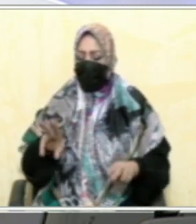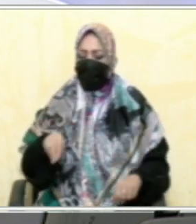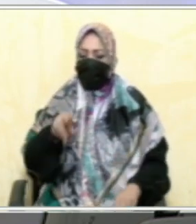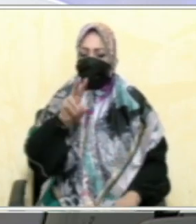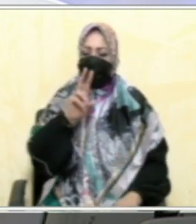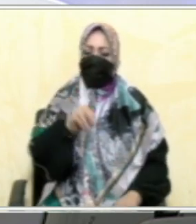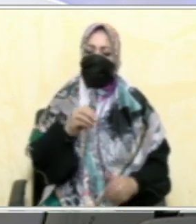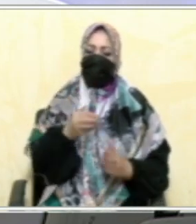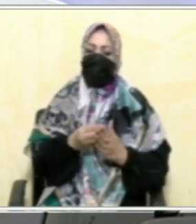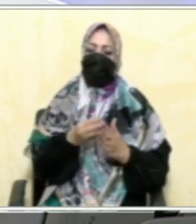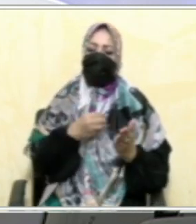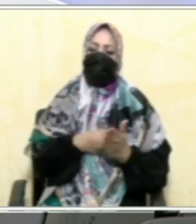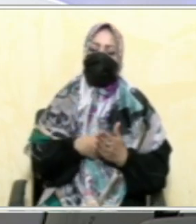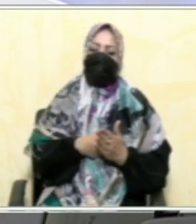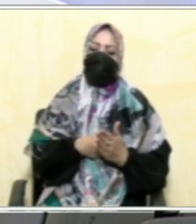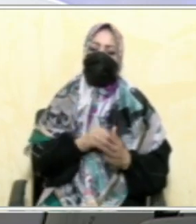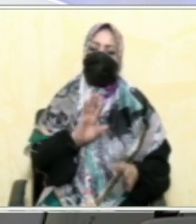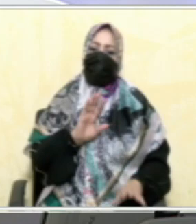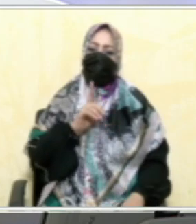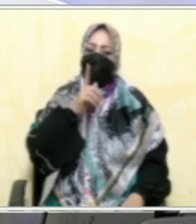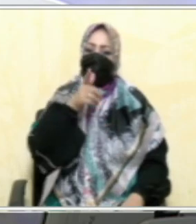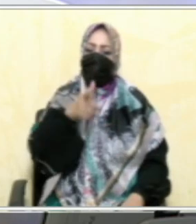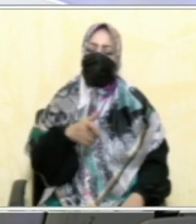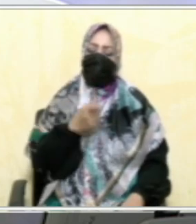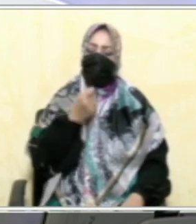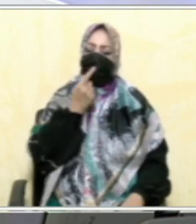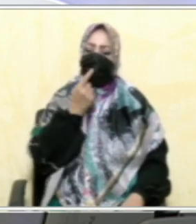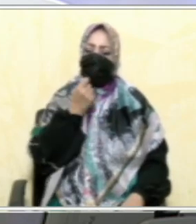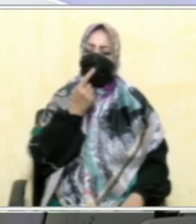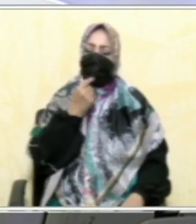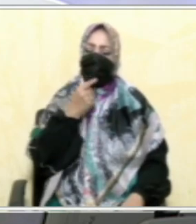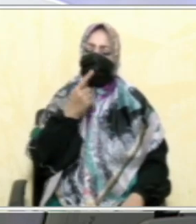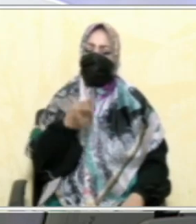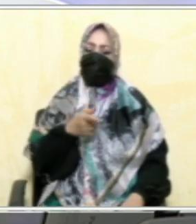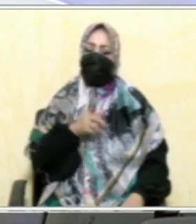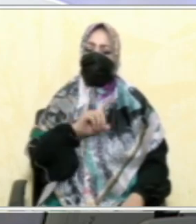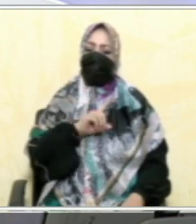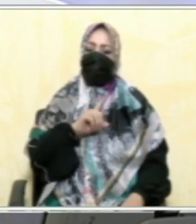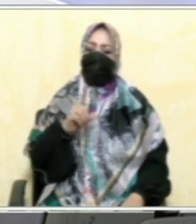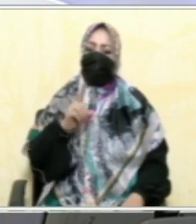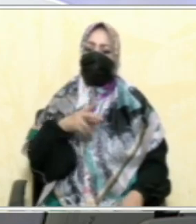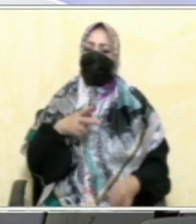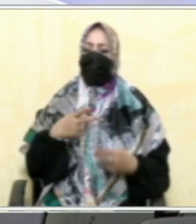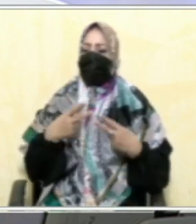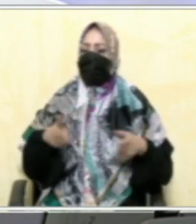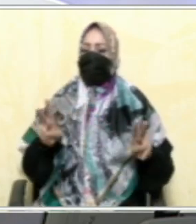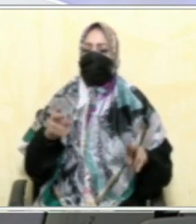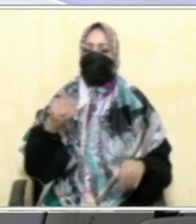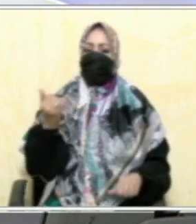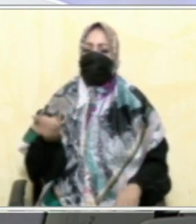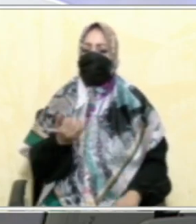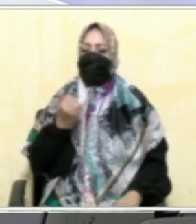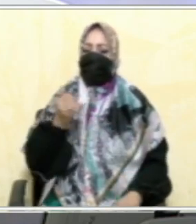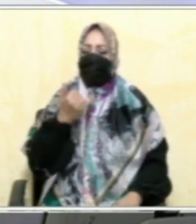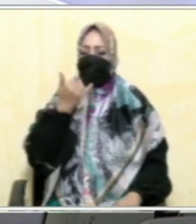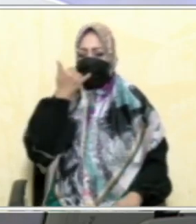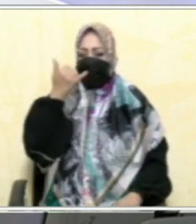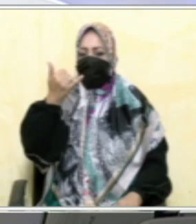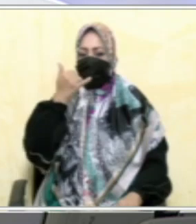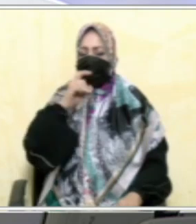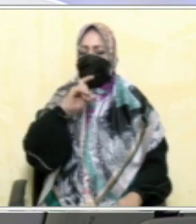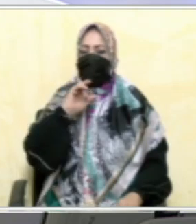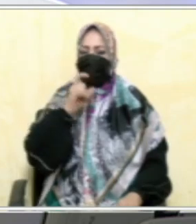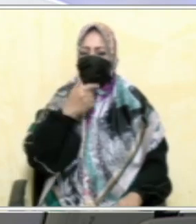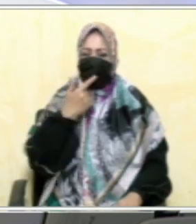حرج للمرأة الحائض أن تقرأ من المصحف، وإن كان حتى الرأي الآخر أراه رأي